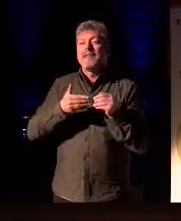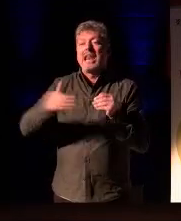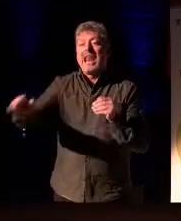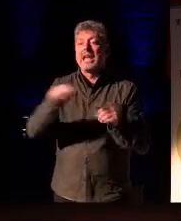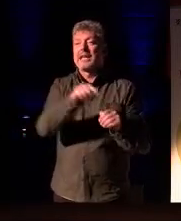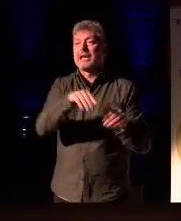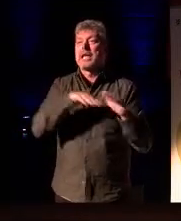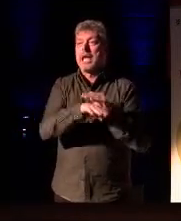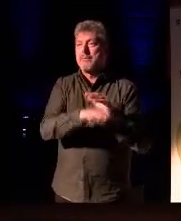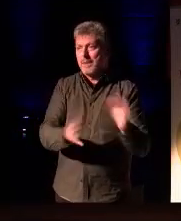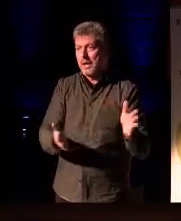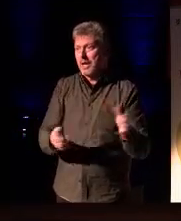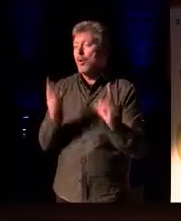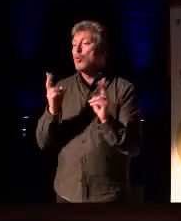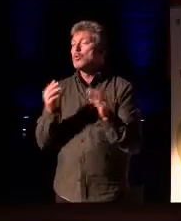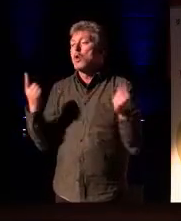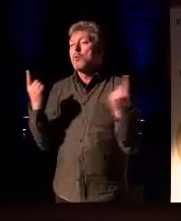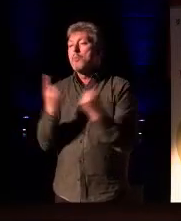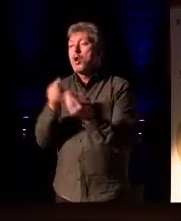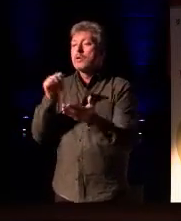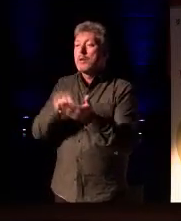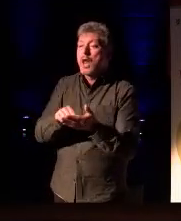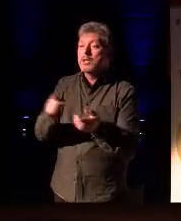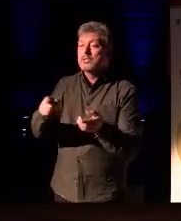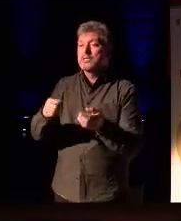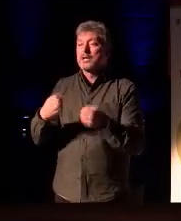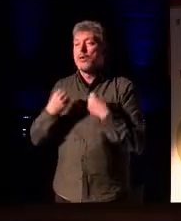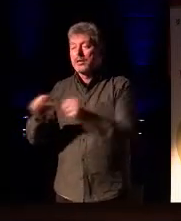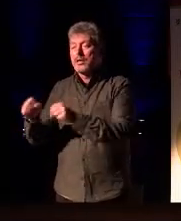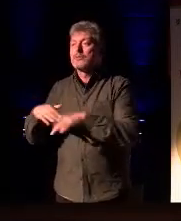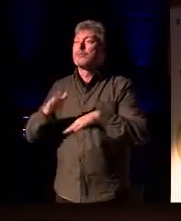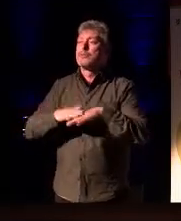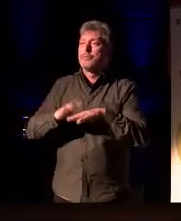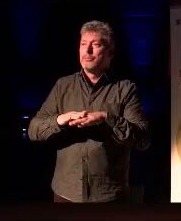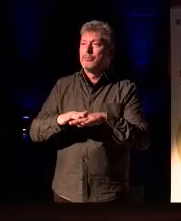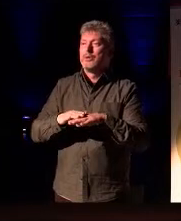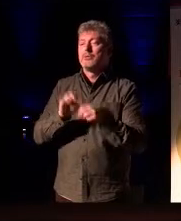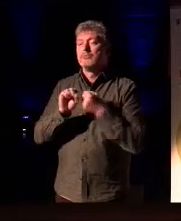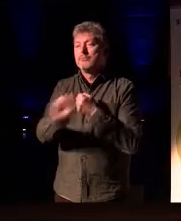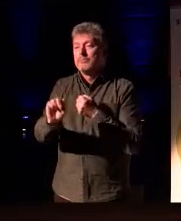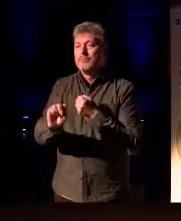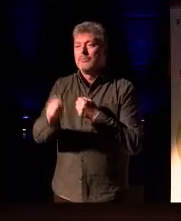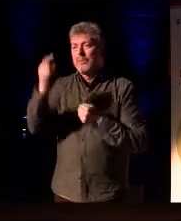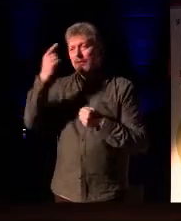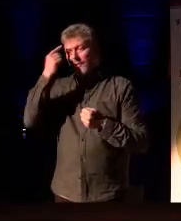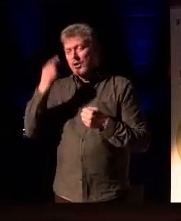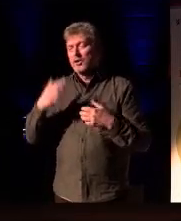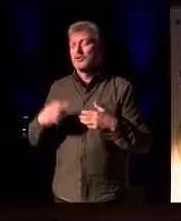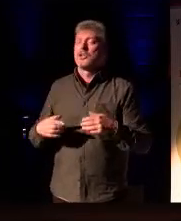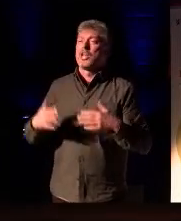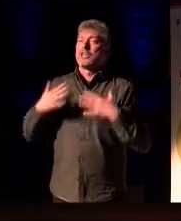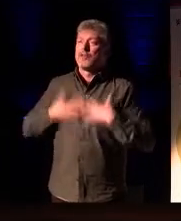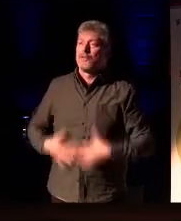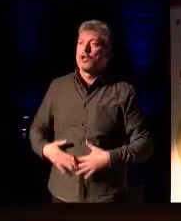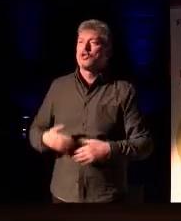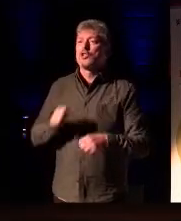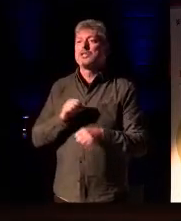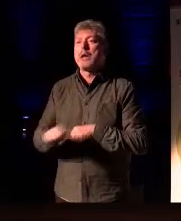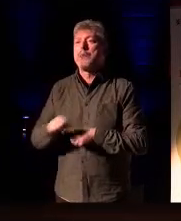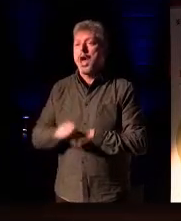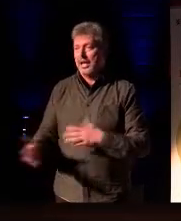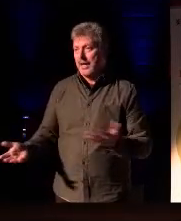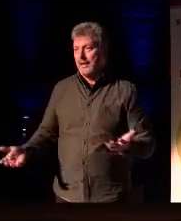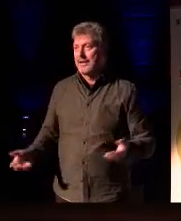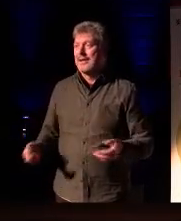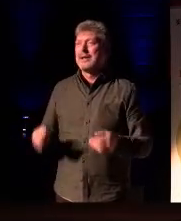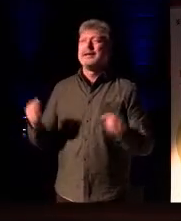noen steder så har man også møteplasser og aktiviteter som forebygger både fysiske og psykiske plager. Men det er absolutt de